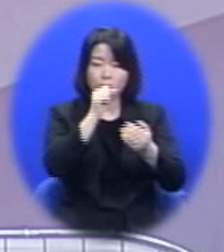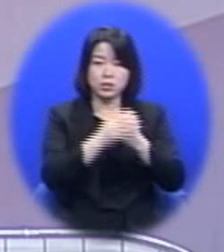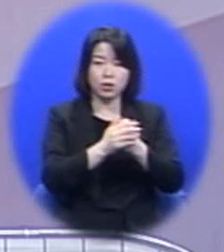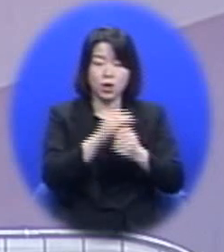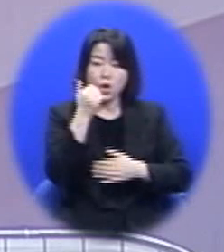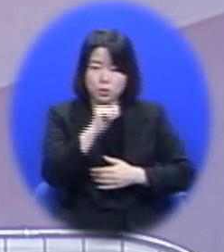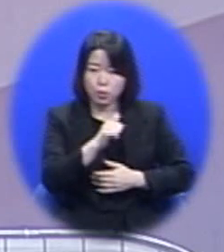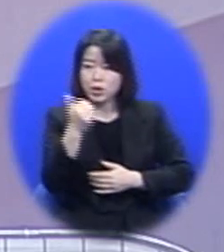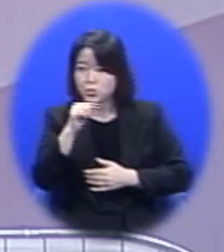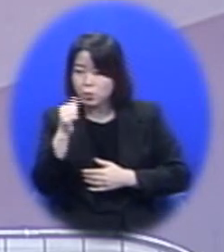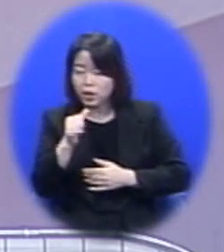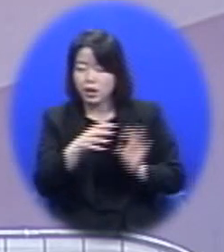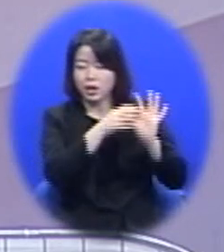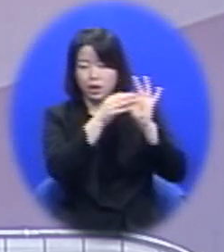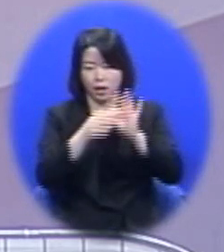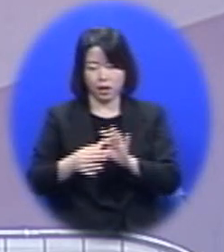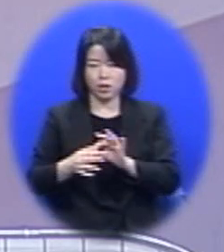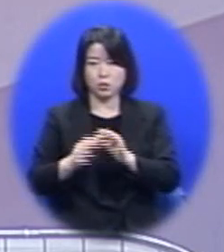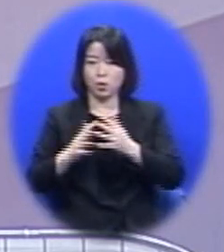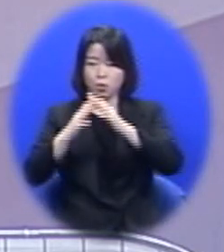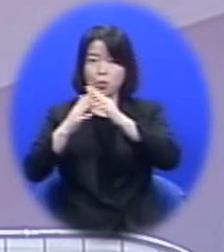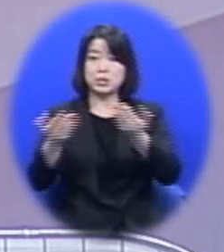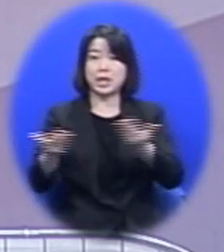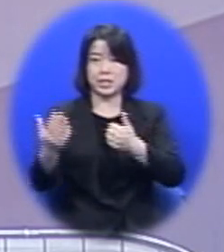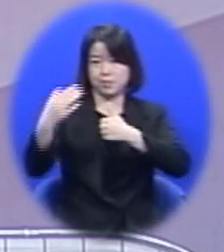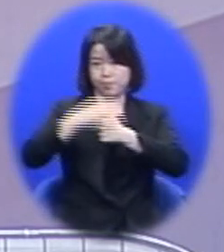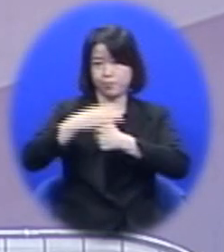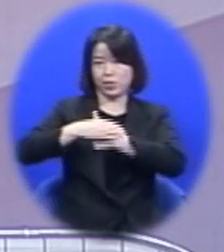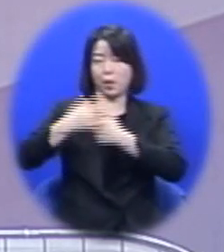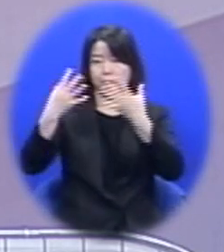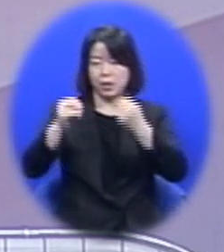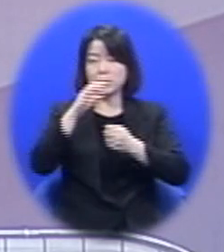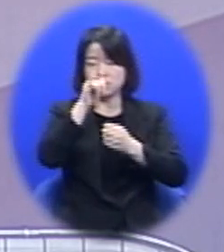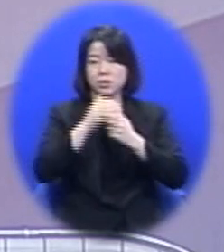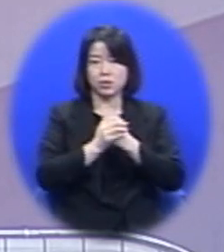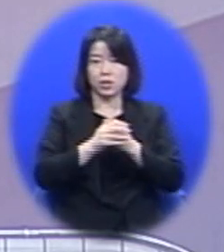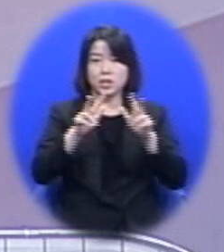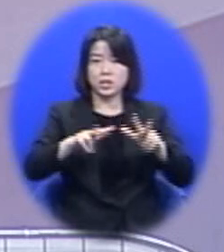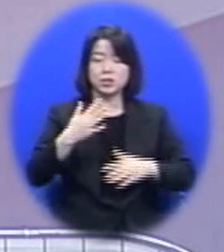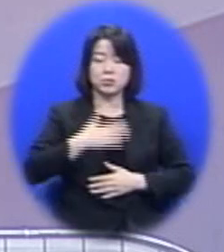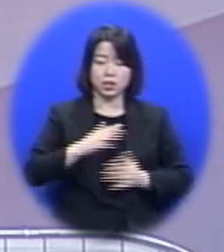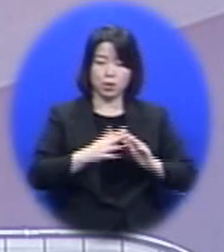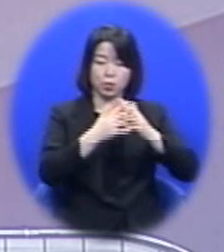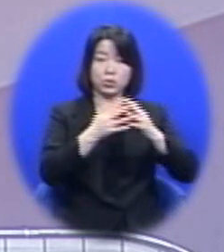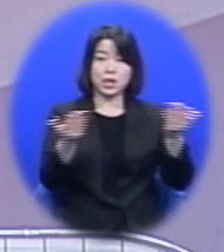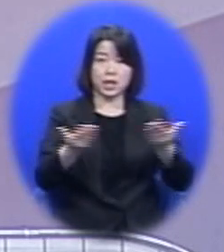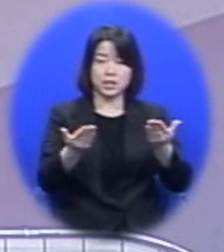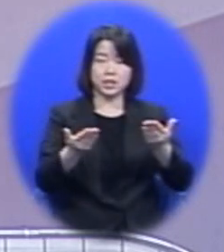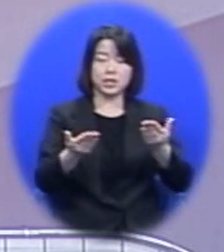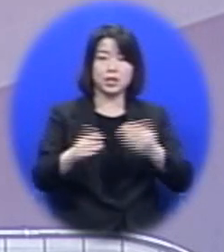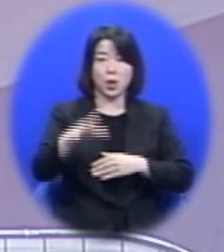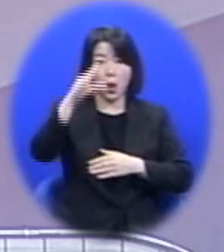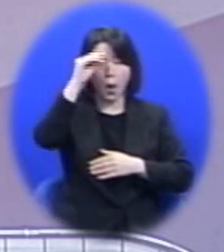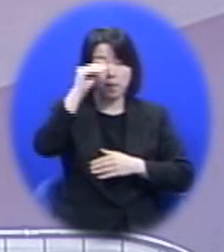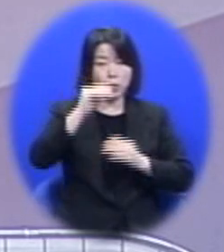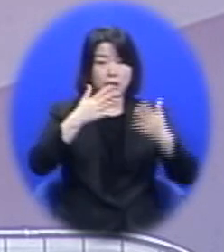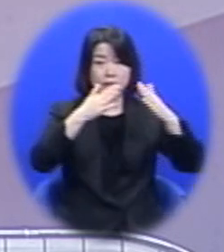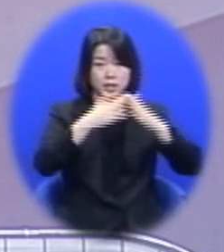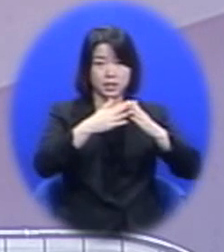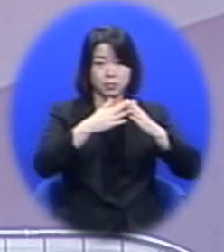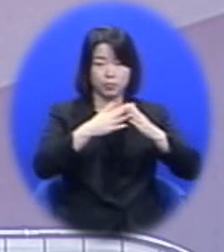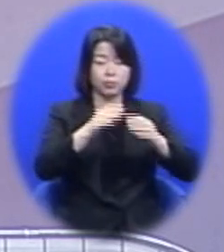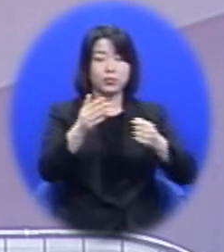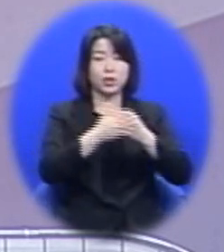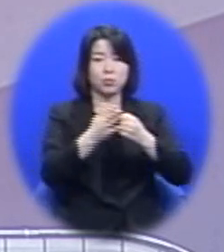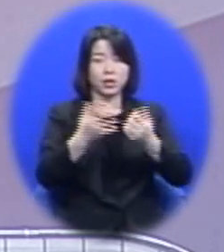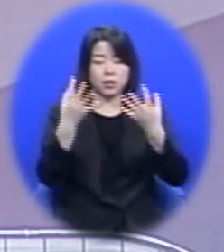수주가 계속되고 있습니다. 지금은 제가 공사하는 집들이 모델하우스가 됩니다. 그것 때문에 저의 공사